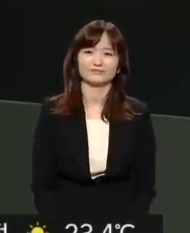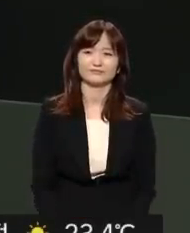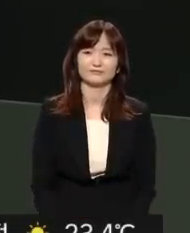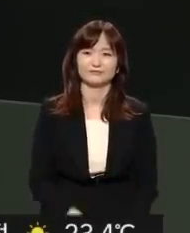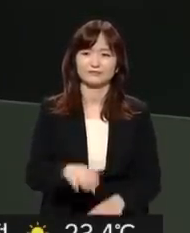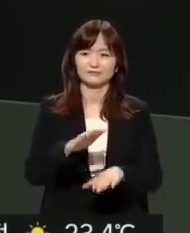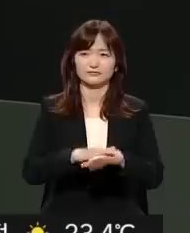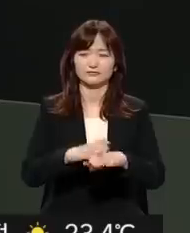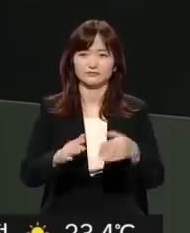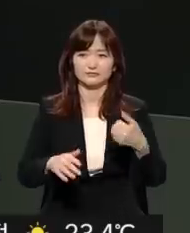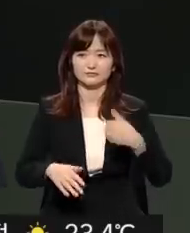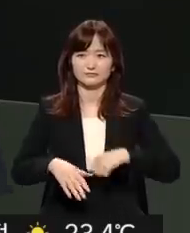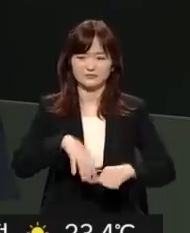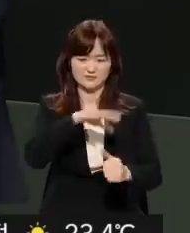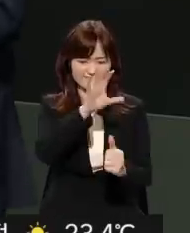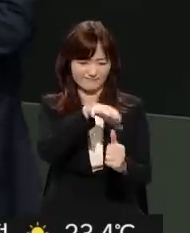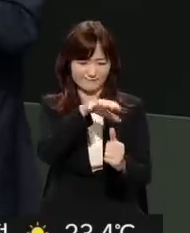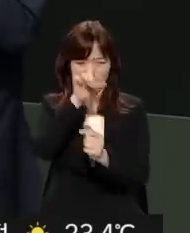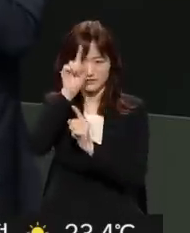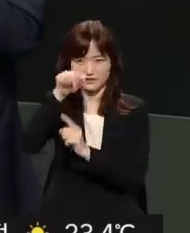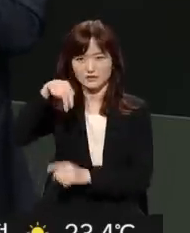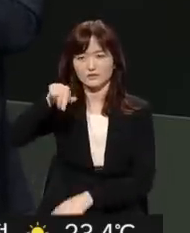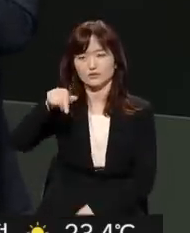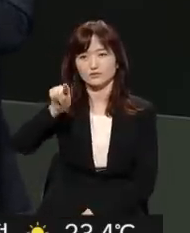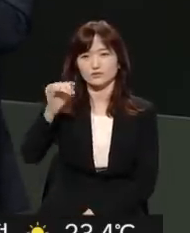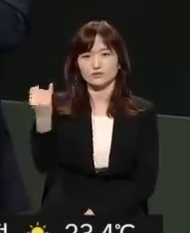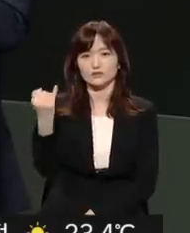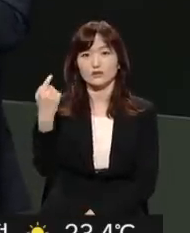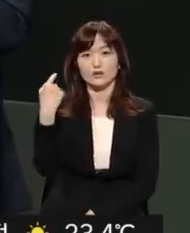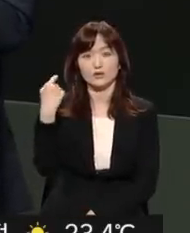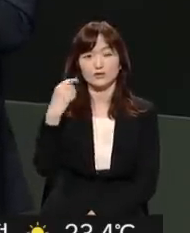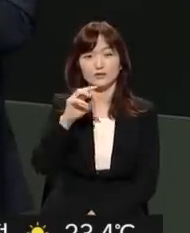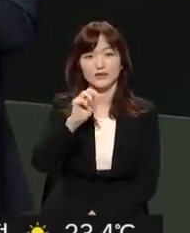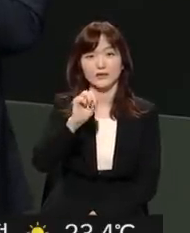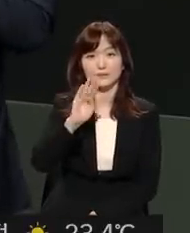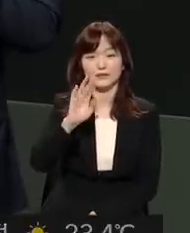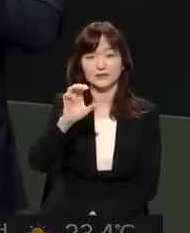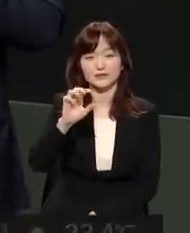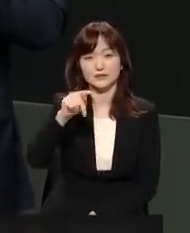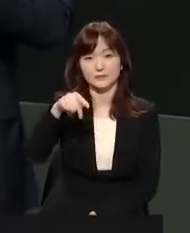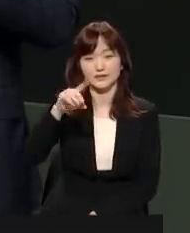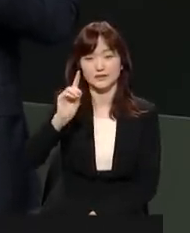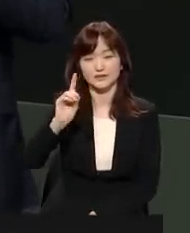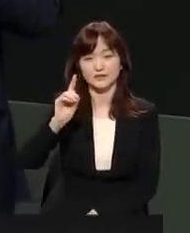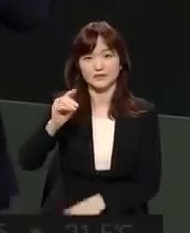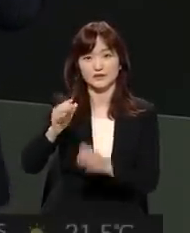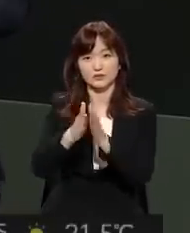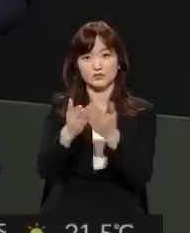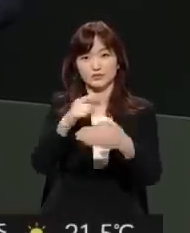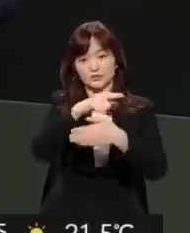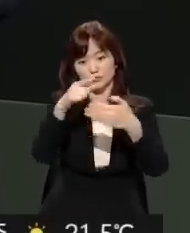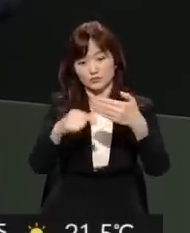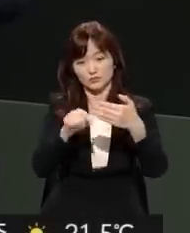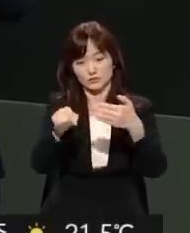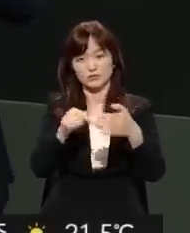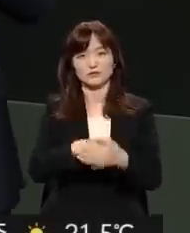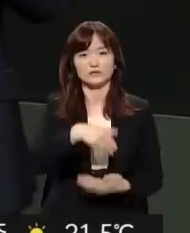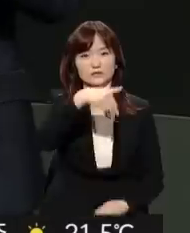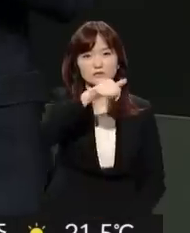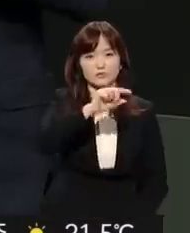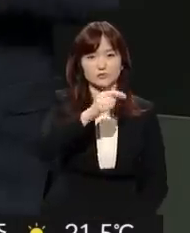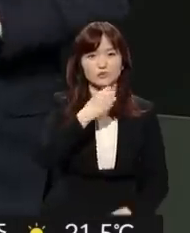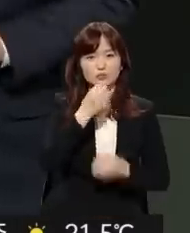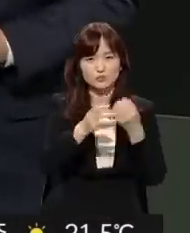손자 꾸짖은 이순자 씨입니다. 자, 어제 MBC PD수첩이 최근 전두환 씨의 손자, 이 전우원 씨의 폭로로 시작된